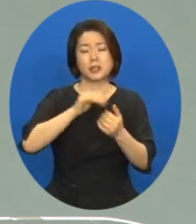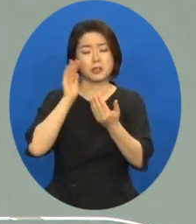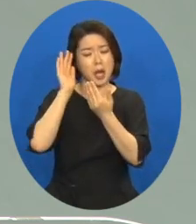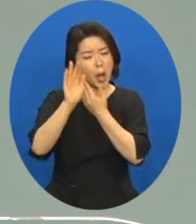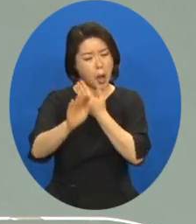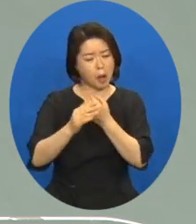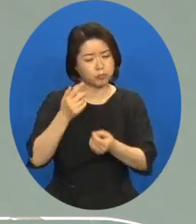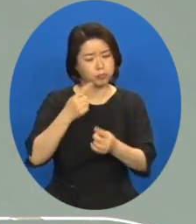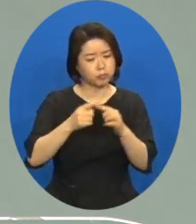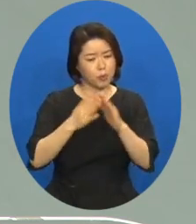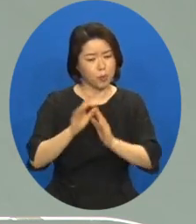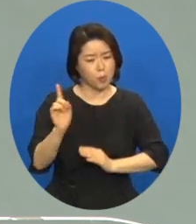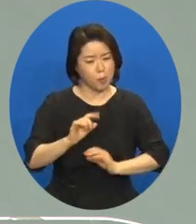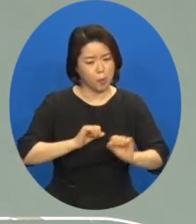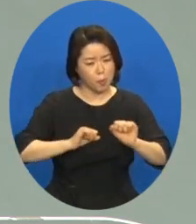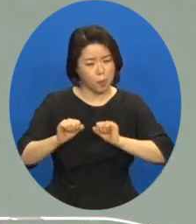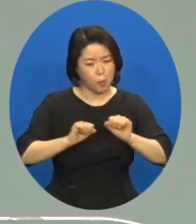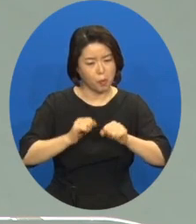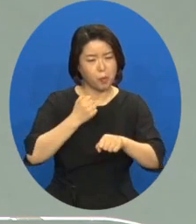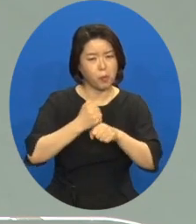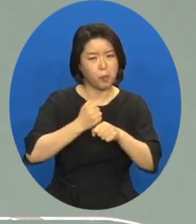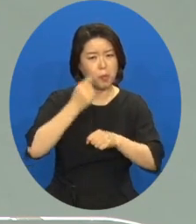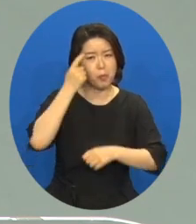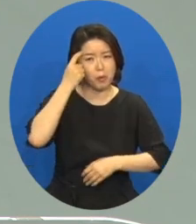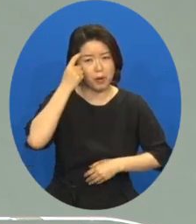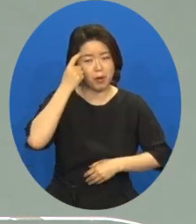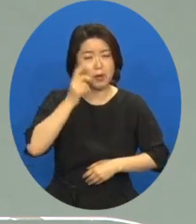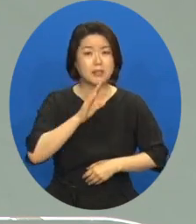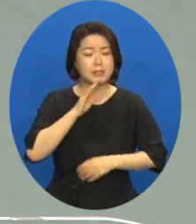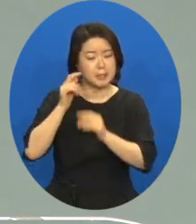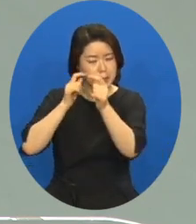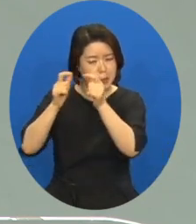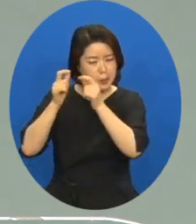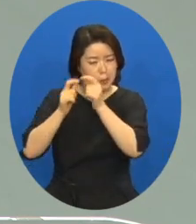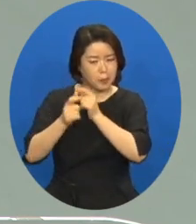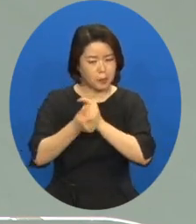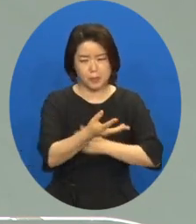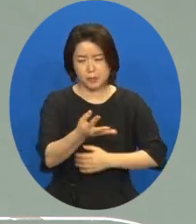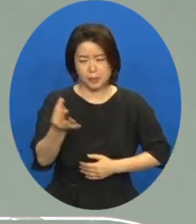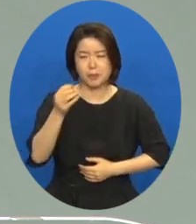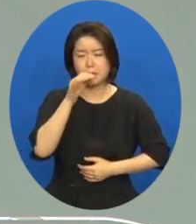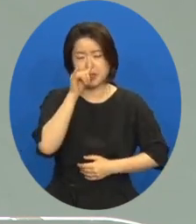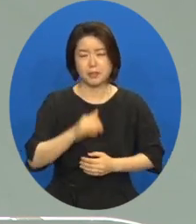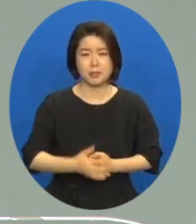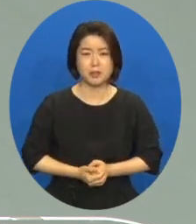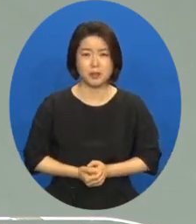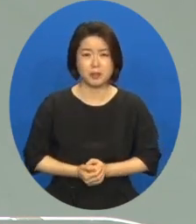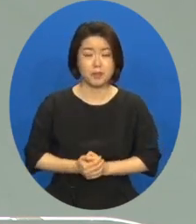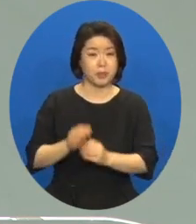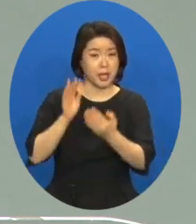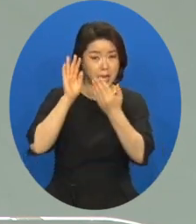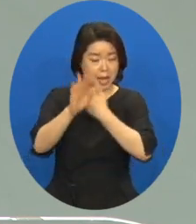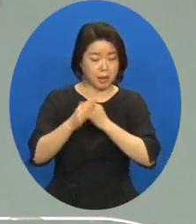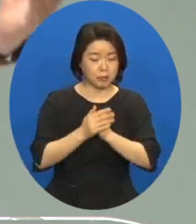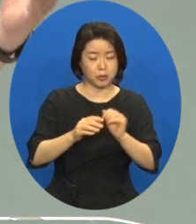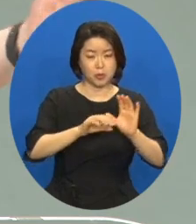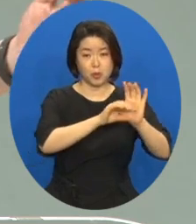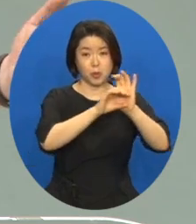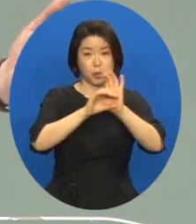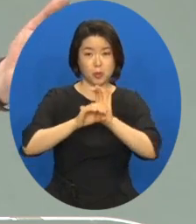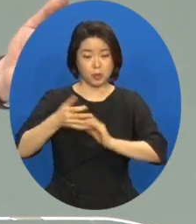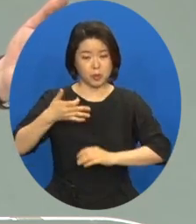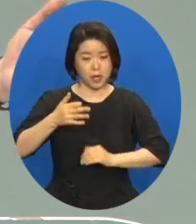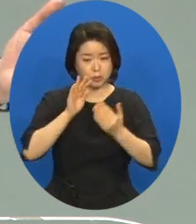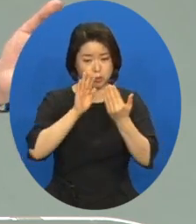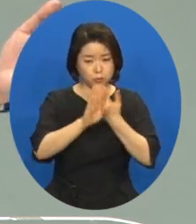교회가 서야 할지 참 고민거리가 한둘이 아닙니다. 앞으로 코로나19 이후는